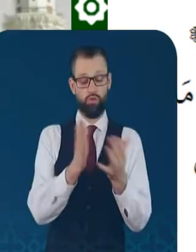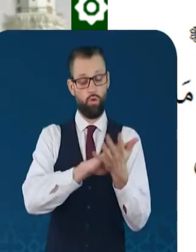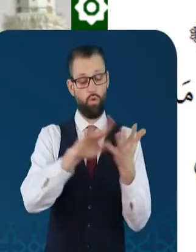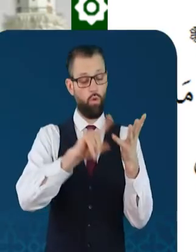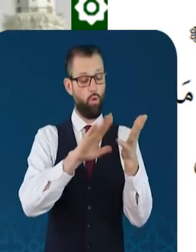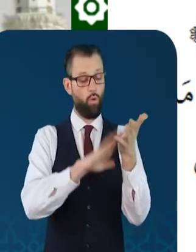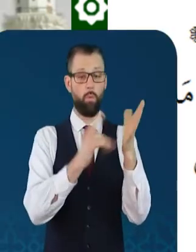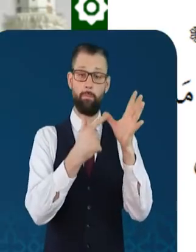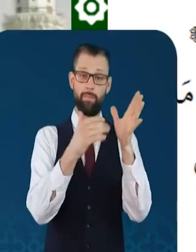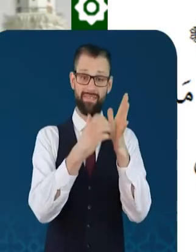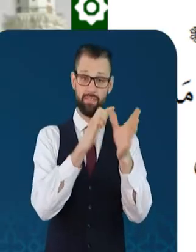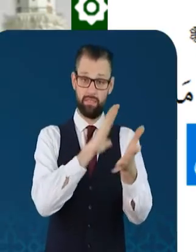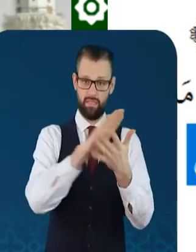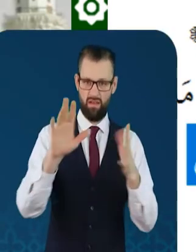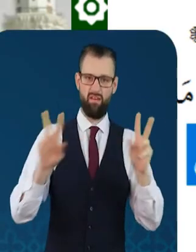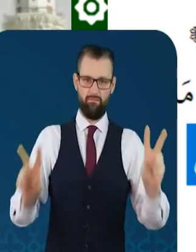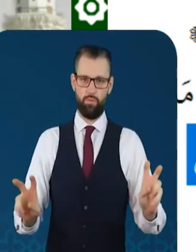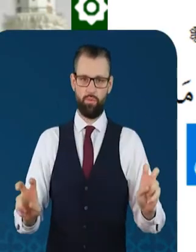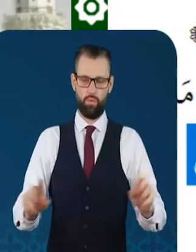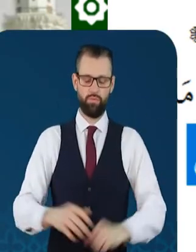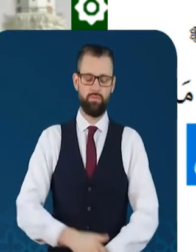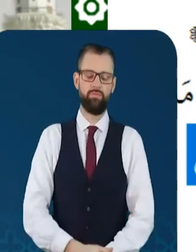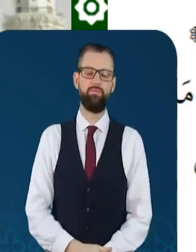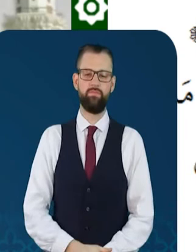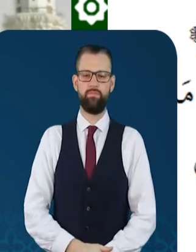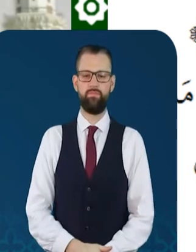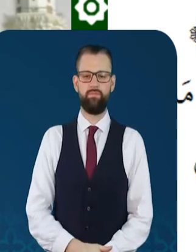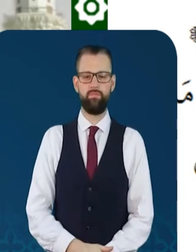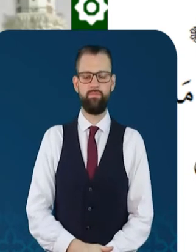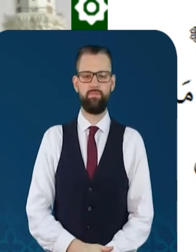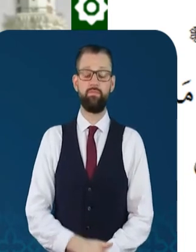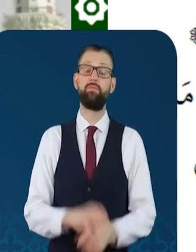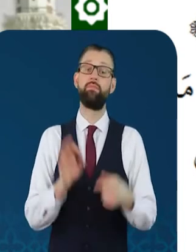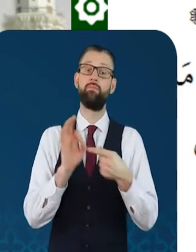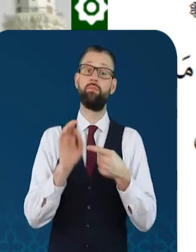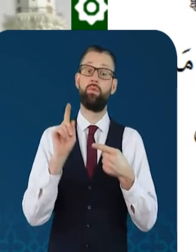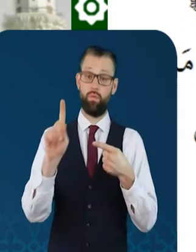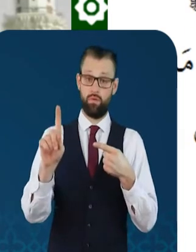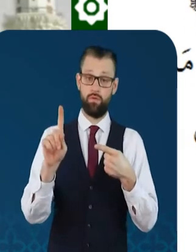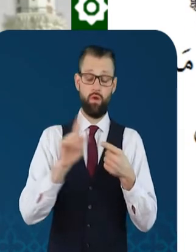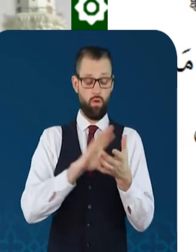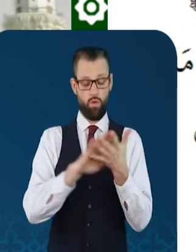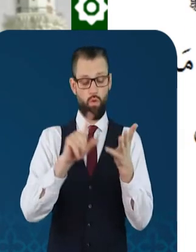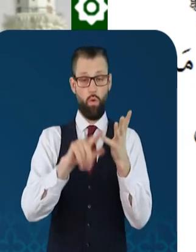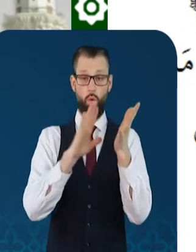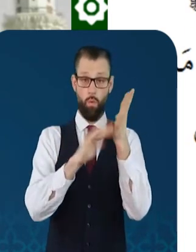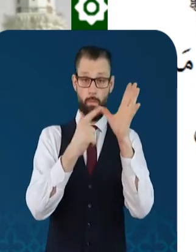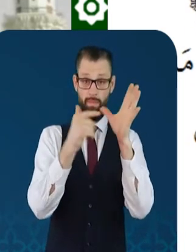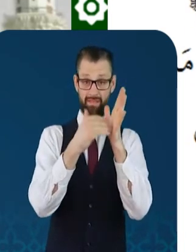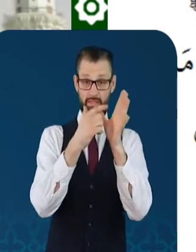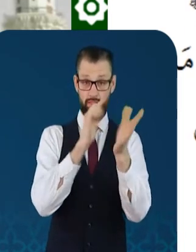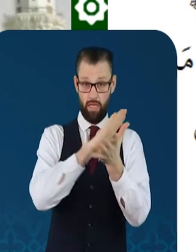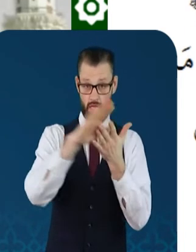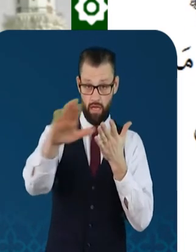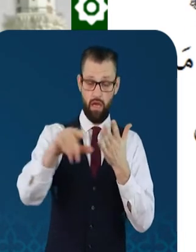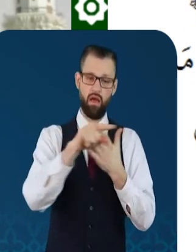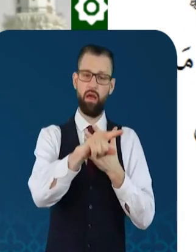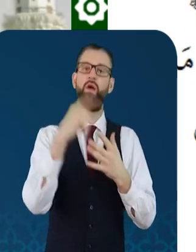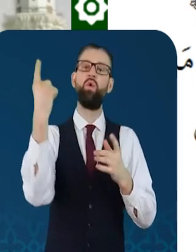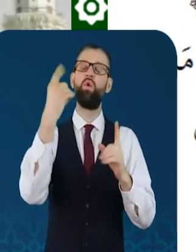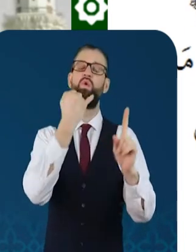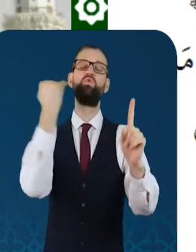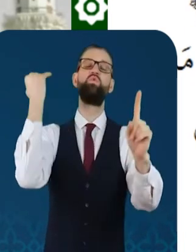على توك ثم نمدي مواند كامل مانما غيثا وكاتين